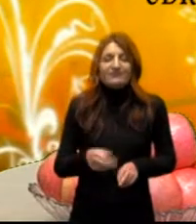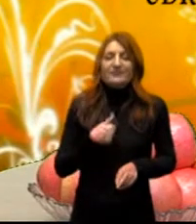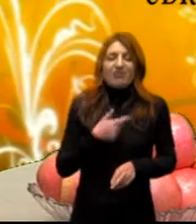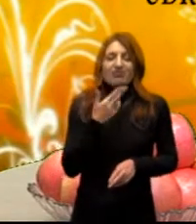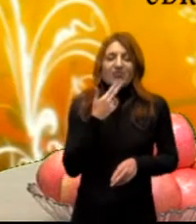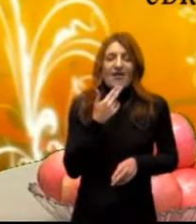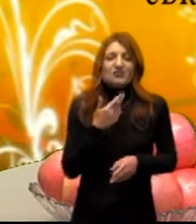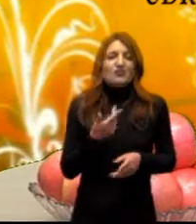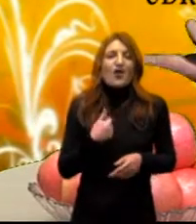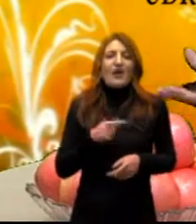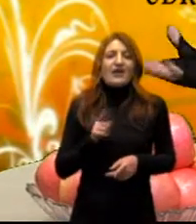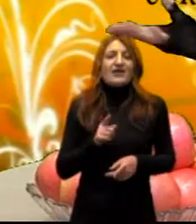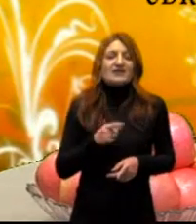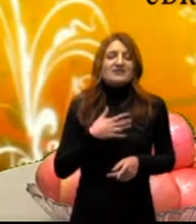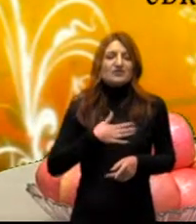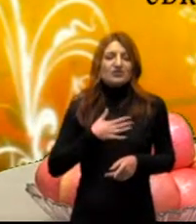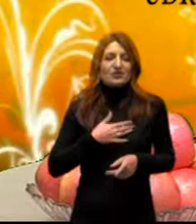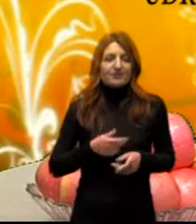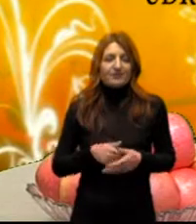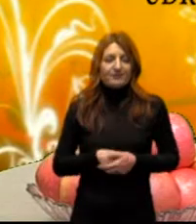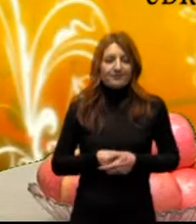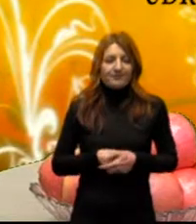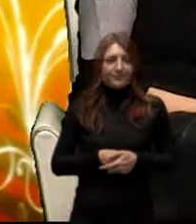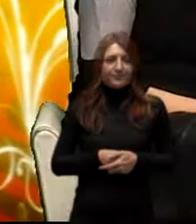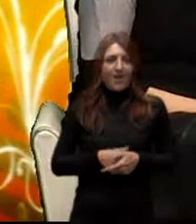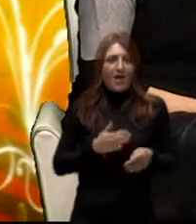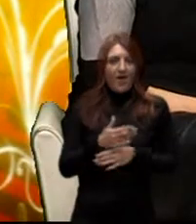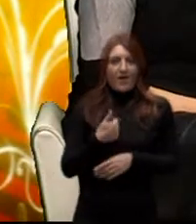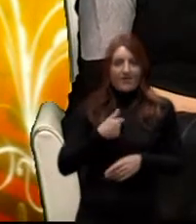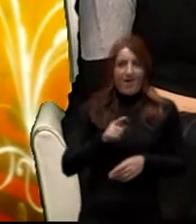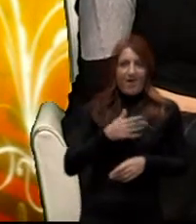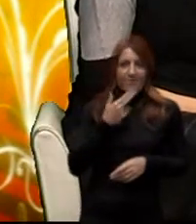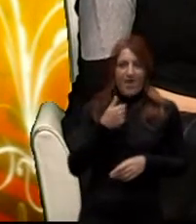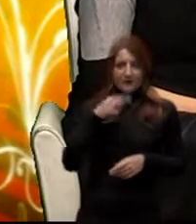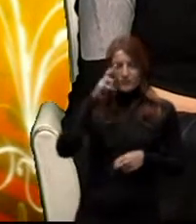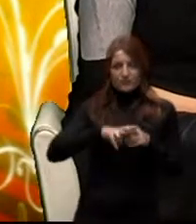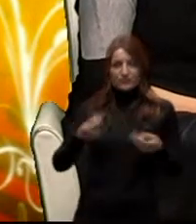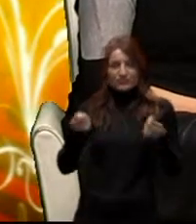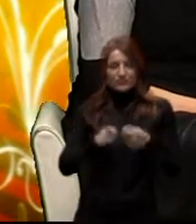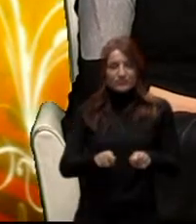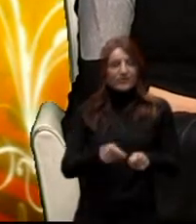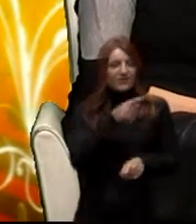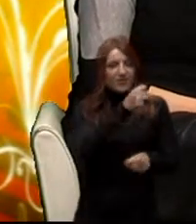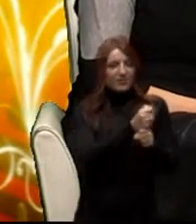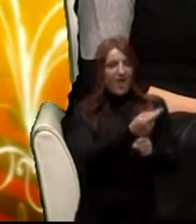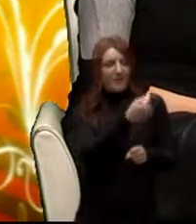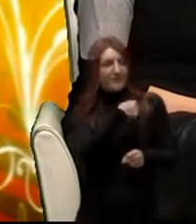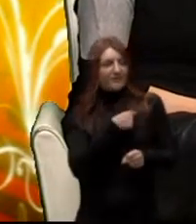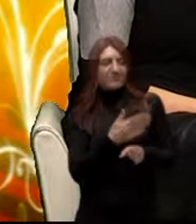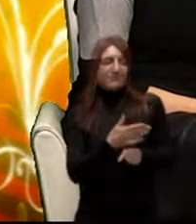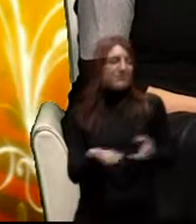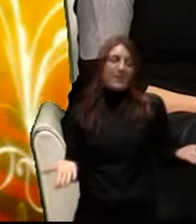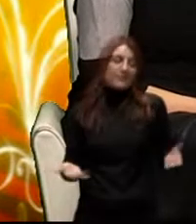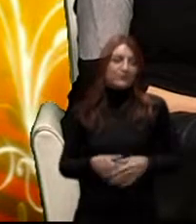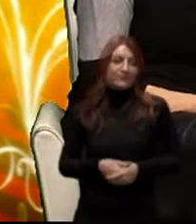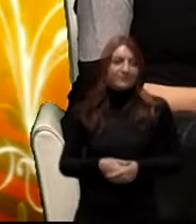sebe ako niste odlučili. Ako neko da. Ne odluči, ne možete napraviti da. Ništa. Jel da? Ono što ja pokušavam sa svojim